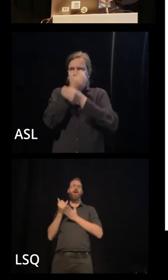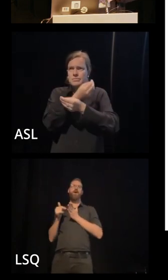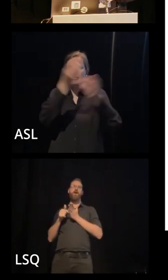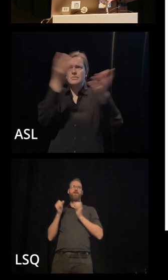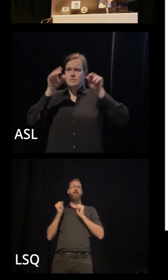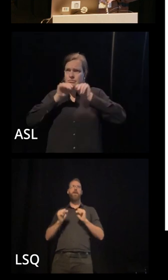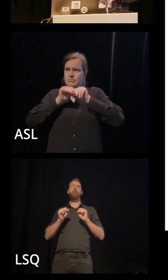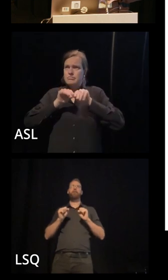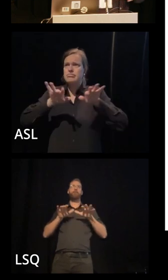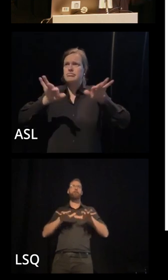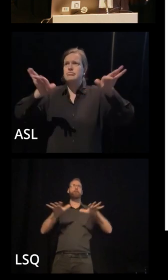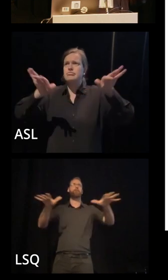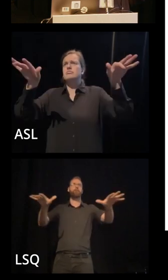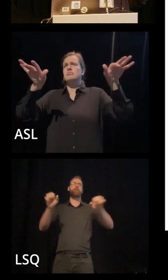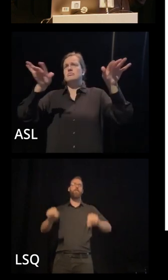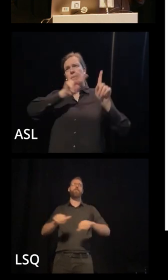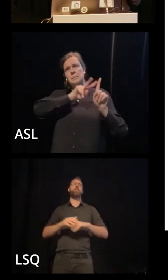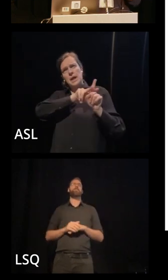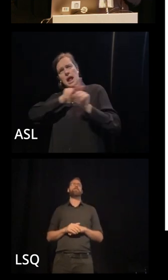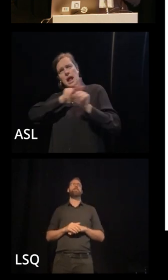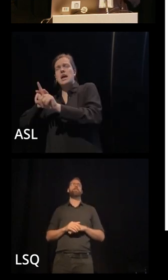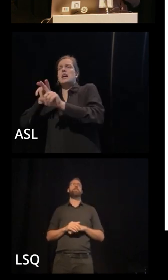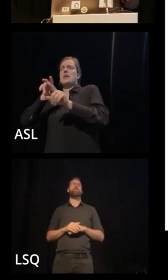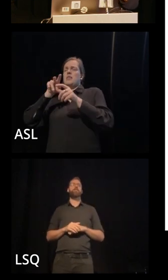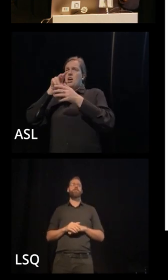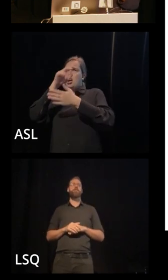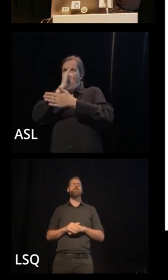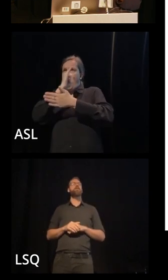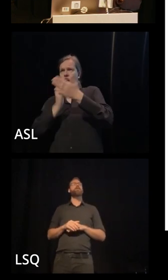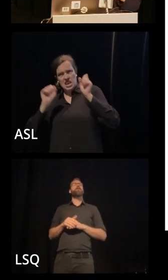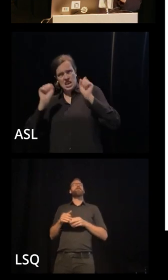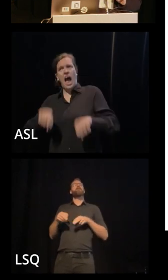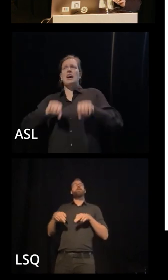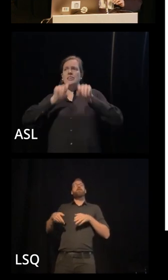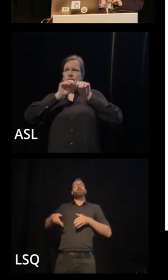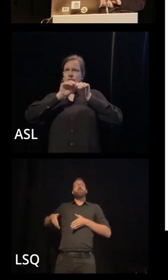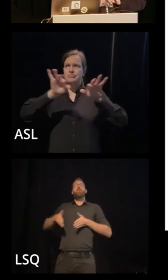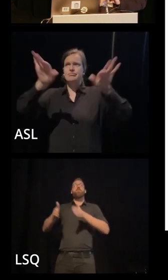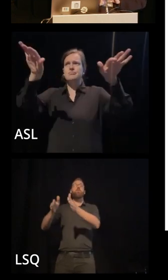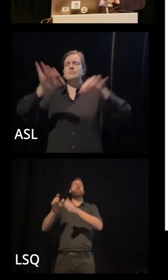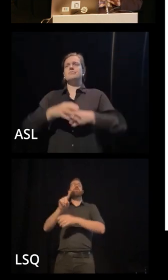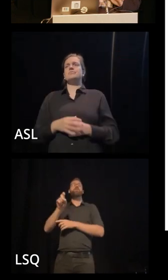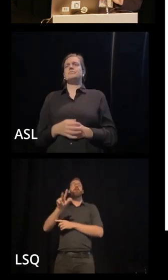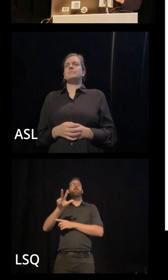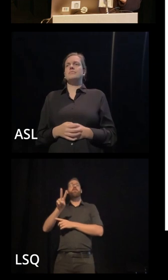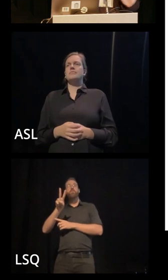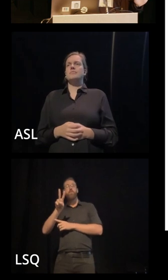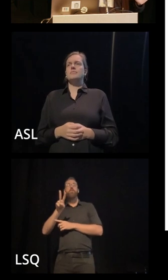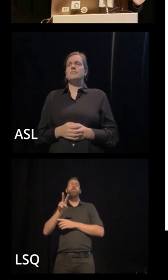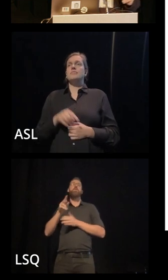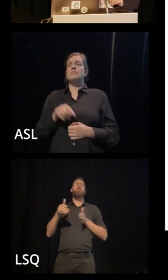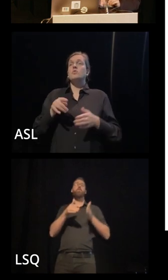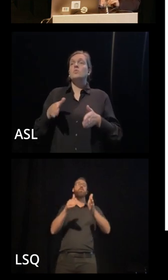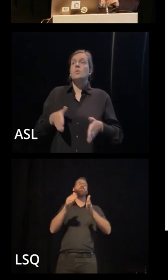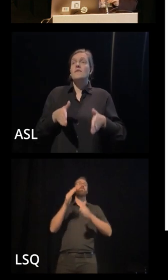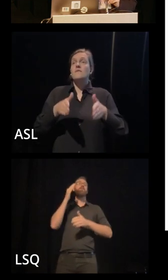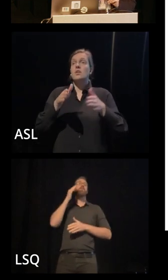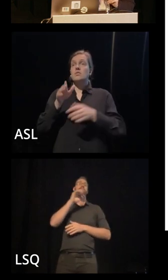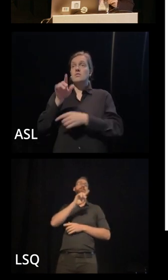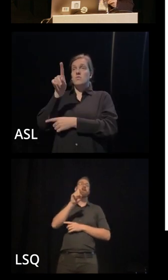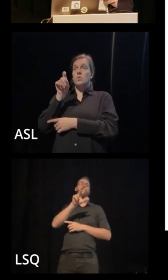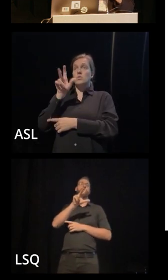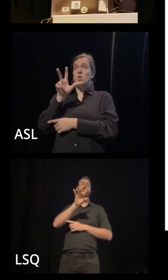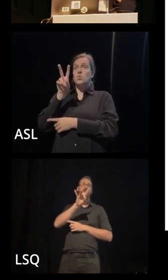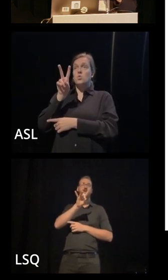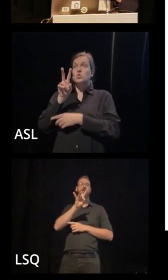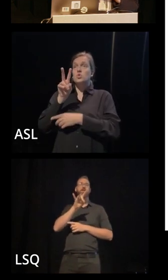j'ai aussi vraiment sillonner la 132 et la 138 de fond en comble, qui a beaucoup